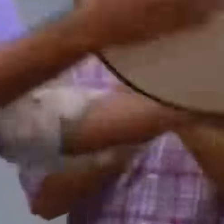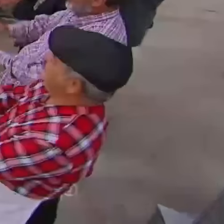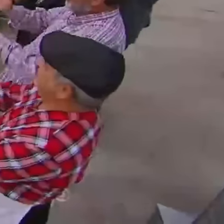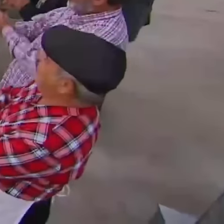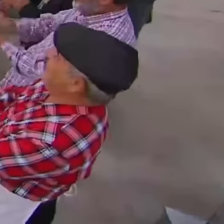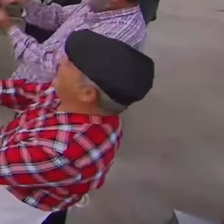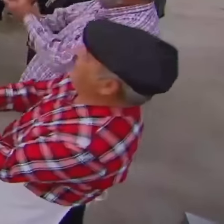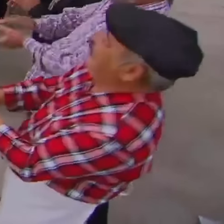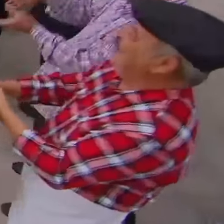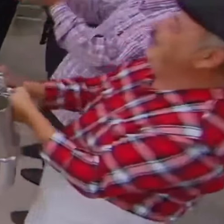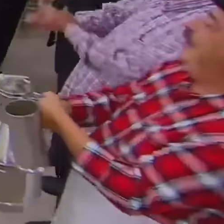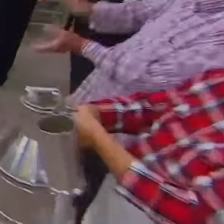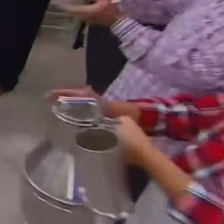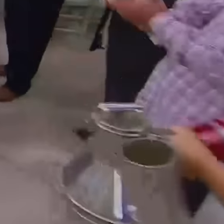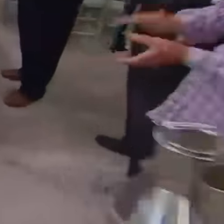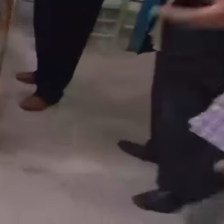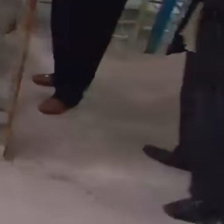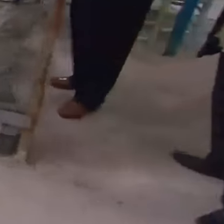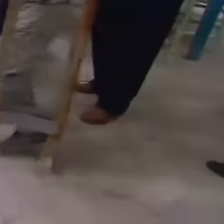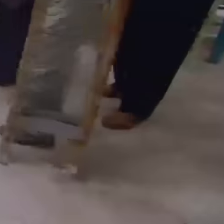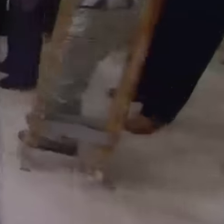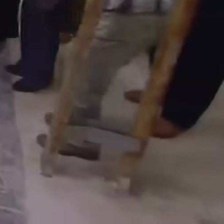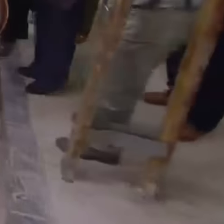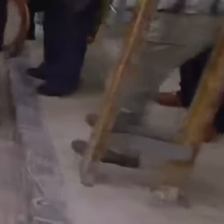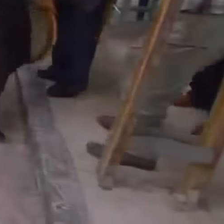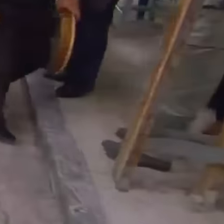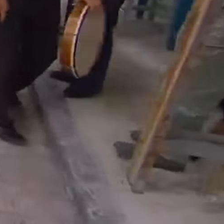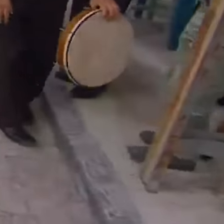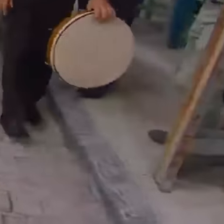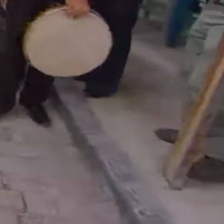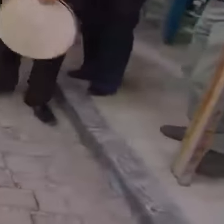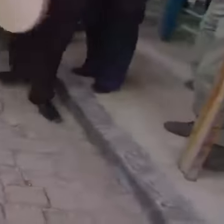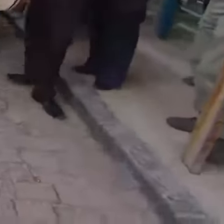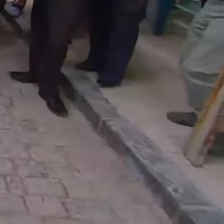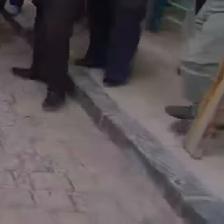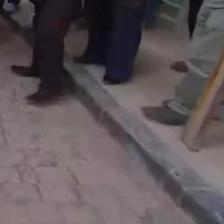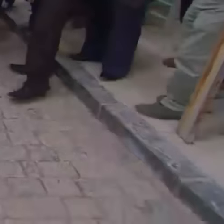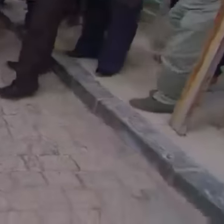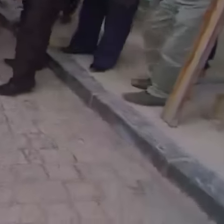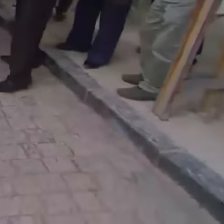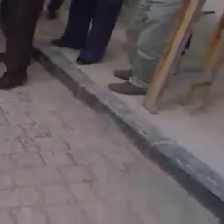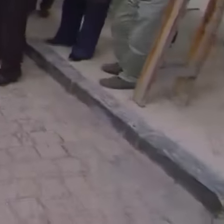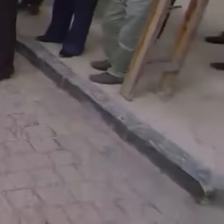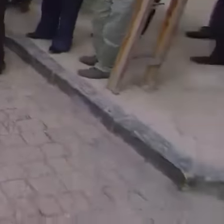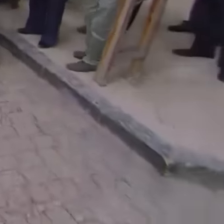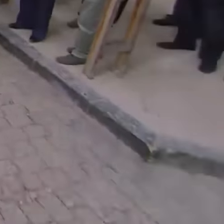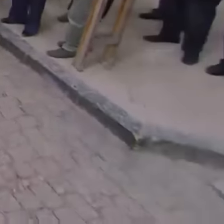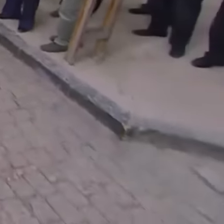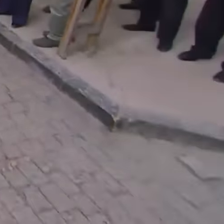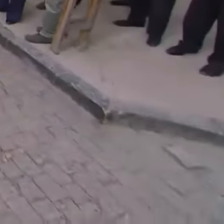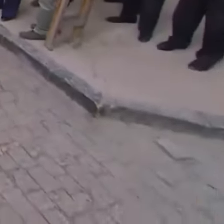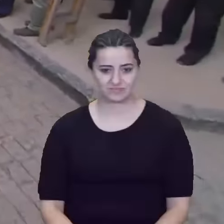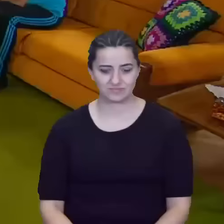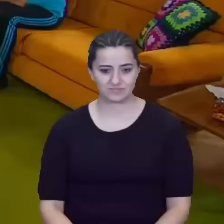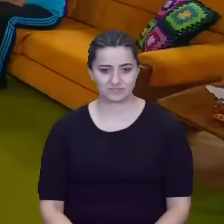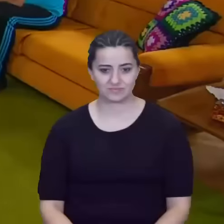Karşılıklı bir kez daha yer değiştirdiler. Bekir öyle bir sekiyor ki belinden düşen copu yerde. Bitişi bagajdaki ürünleri